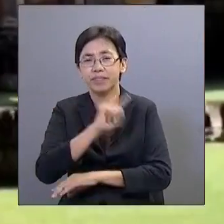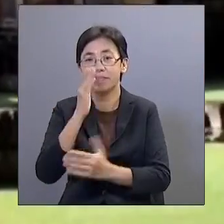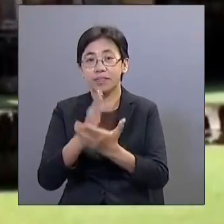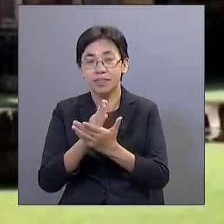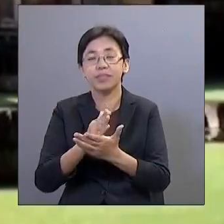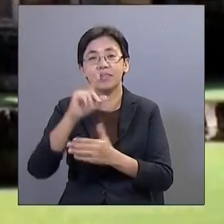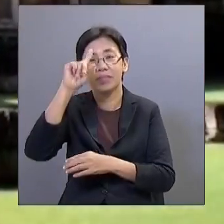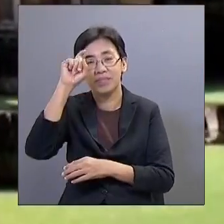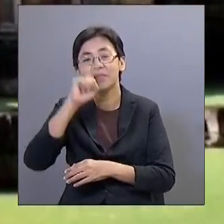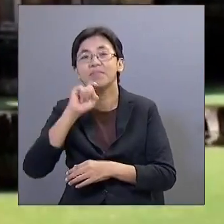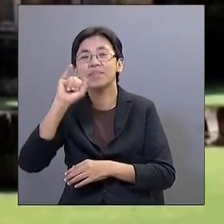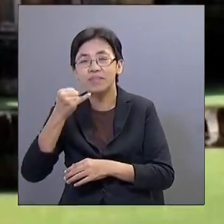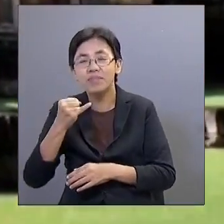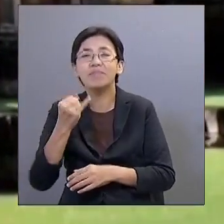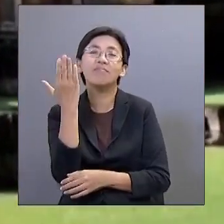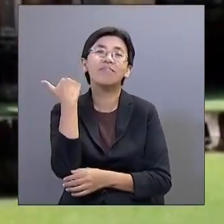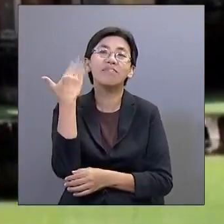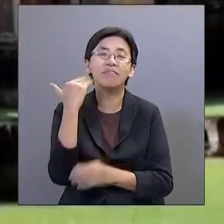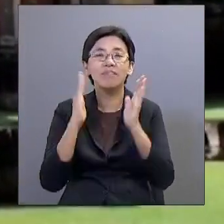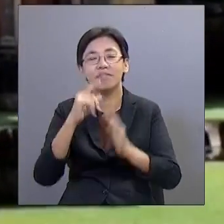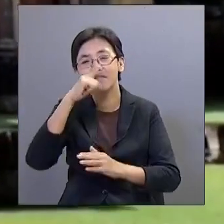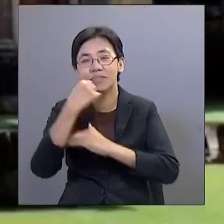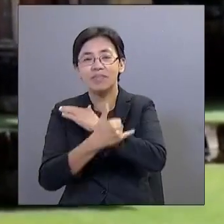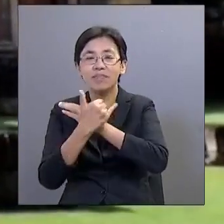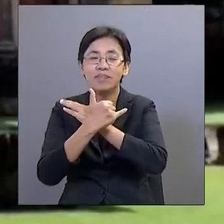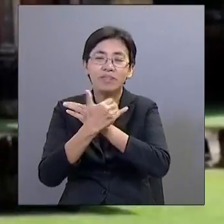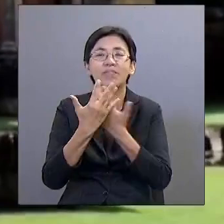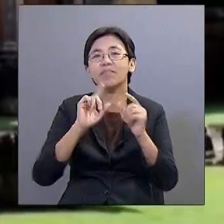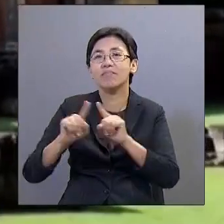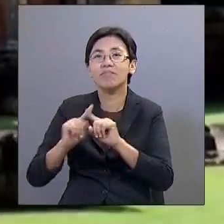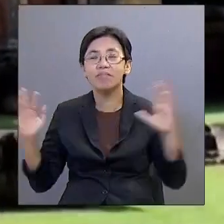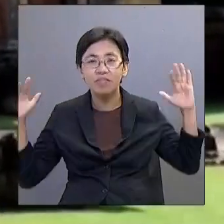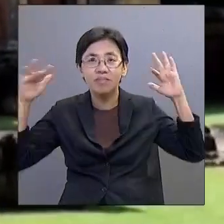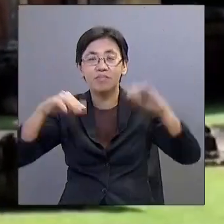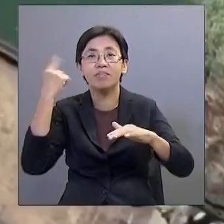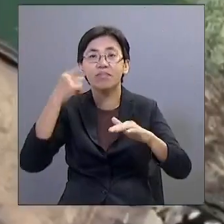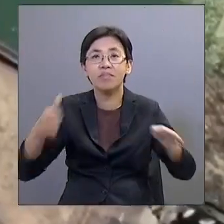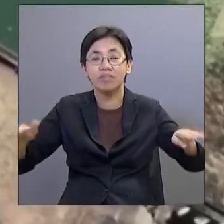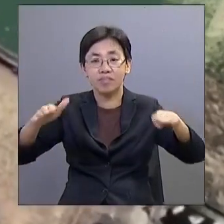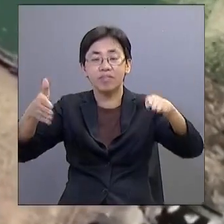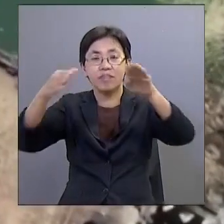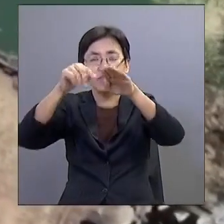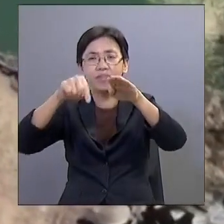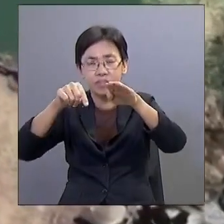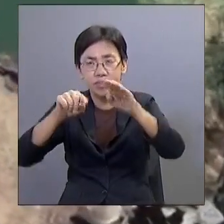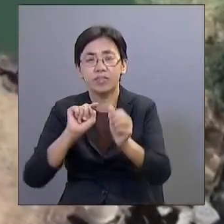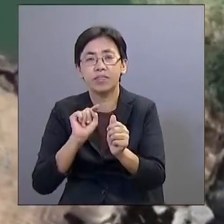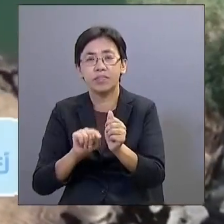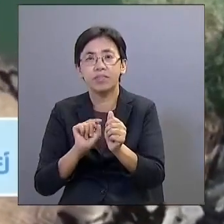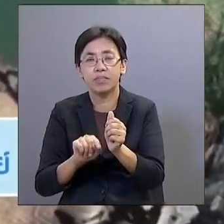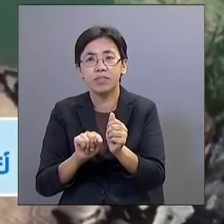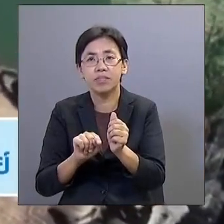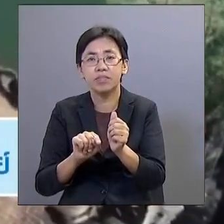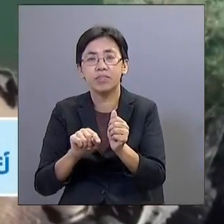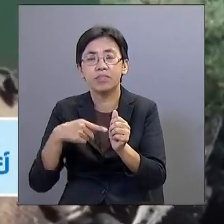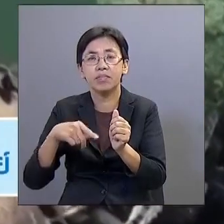ที่ผ่านมานักท่องเที่ยวทั้งชาวไทยและชาวต่างชาติพาครอบครัวเดินทางไปเที่ยวชมปราสาทเมืองต่ำตั้งอยู่ที่บ้านโคกเมืองตำบลจระเข้มากอ